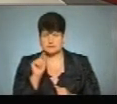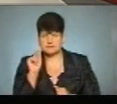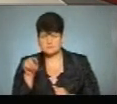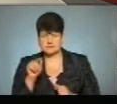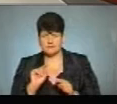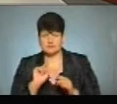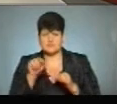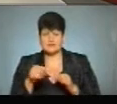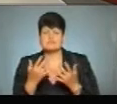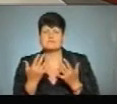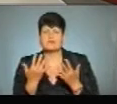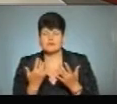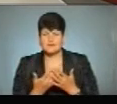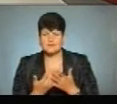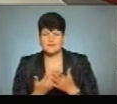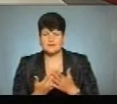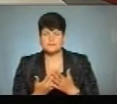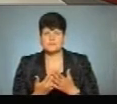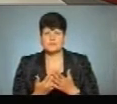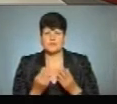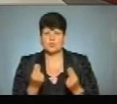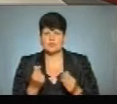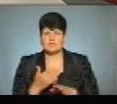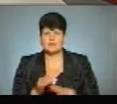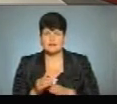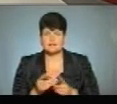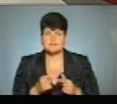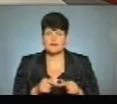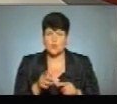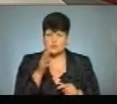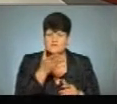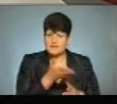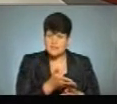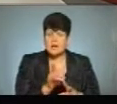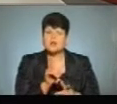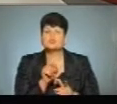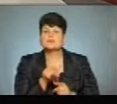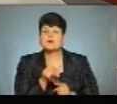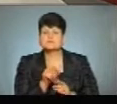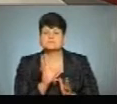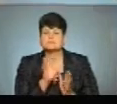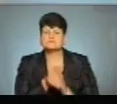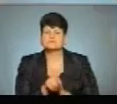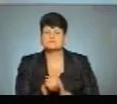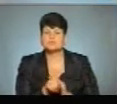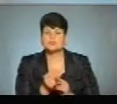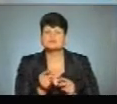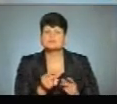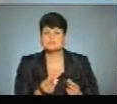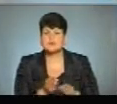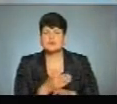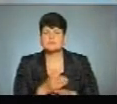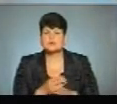так переходити, наприклад, скільки там відображується, скільки коштів виділено на сферу освіти. А що в цих коштах сфери освіти, ну, наскільки вони по